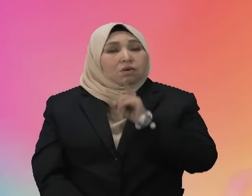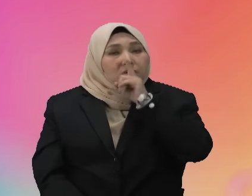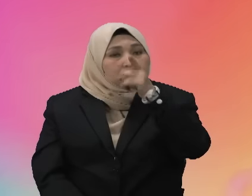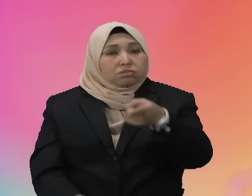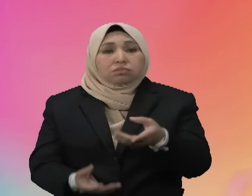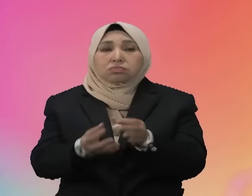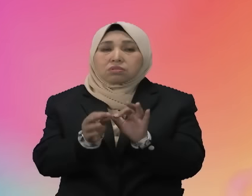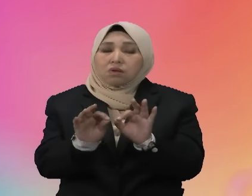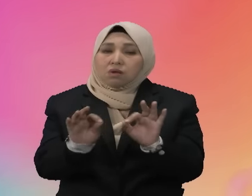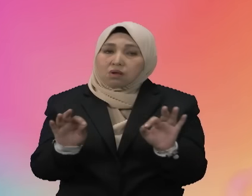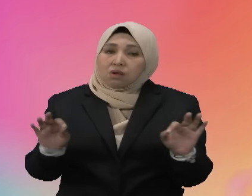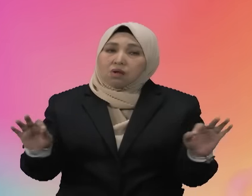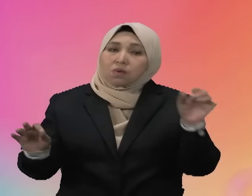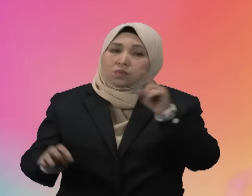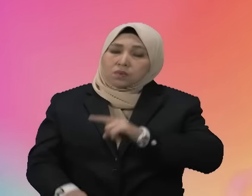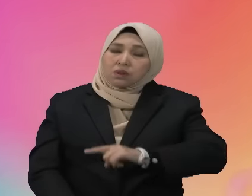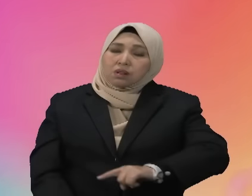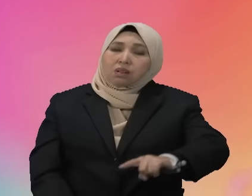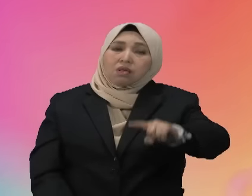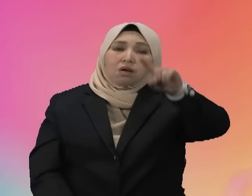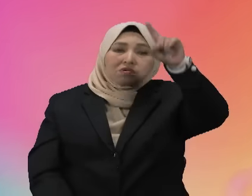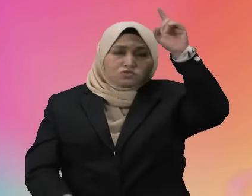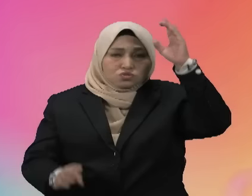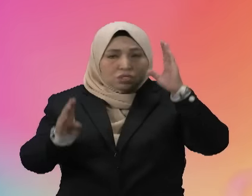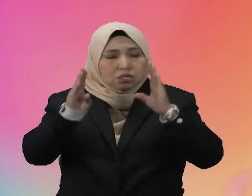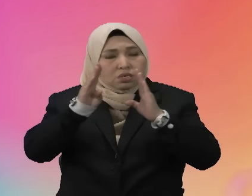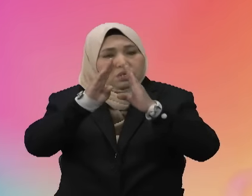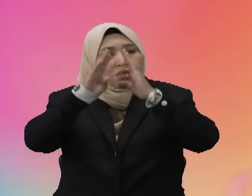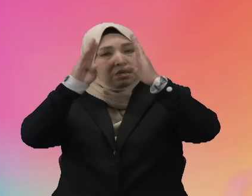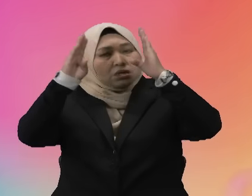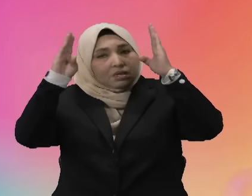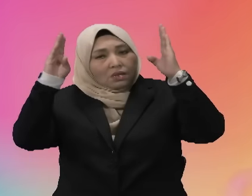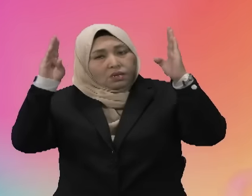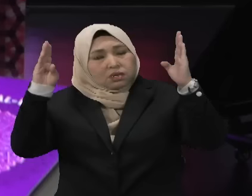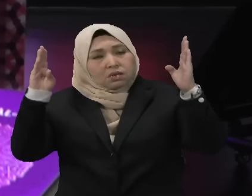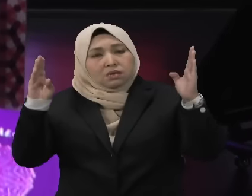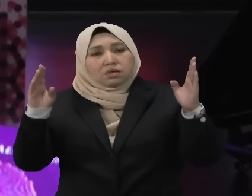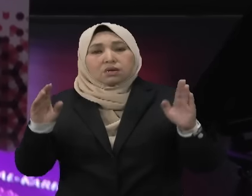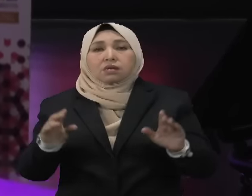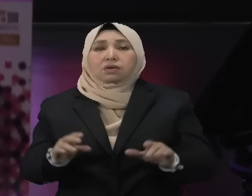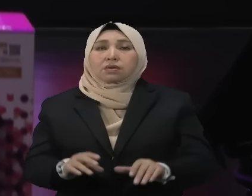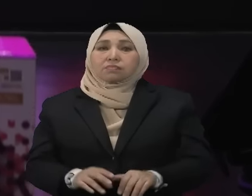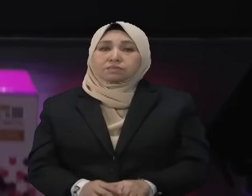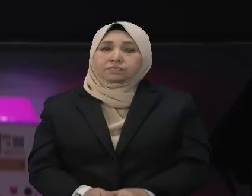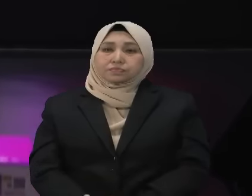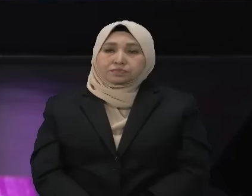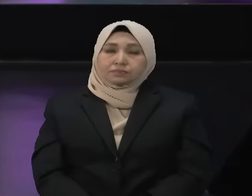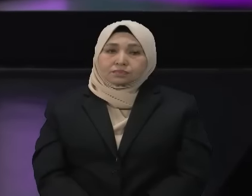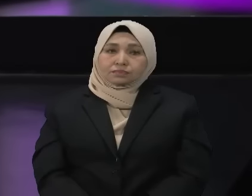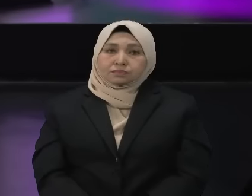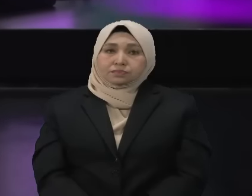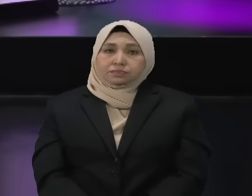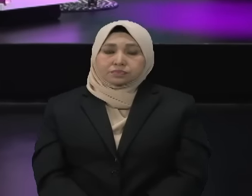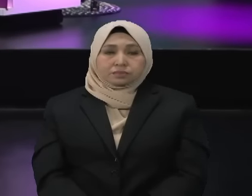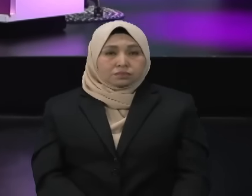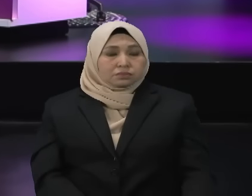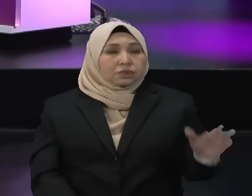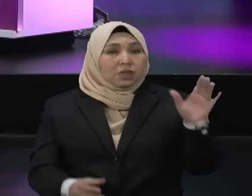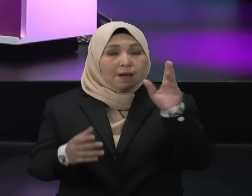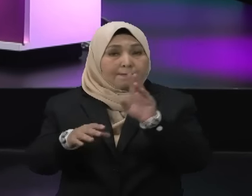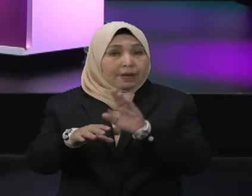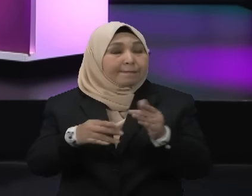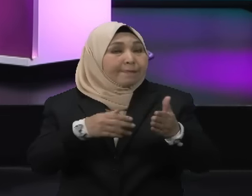صدق الله العظيم. Surah Al-Azim, kembali